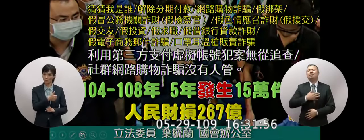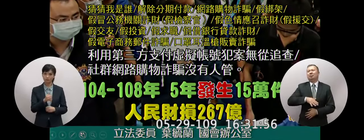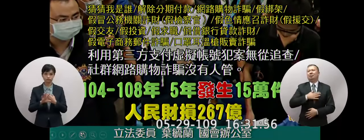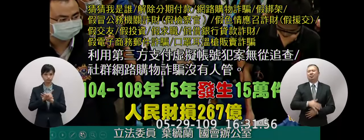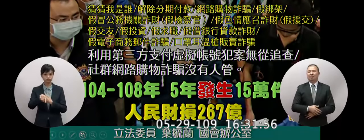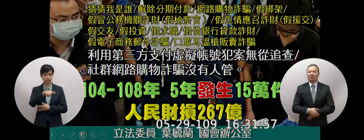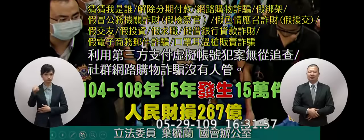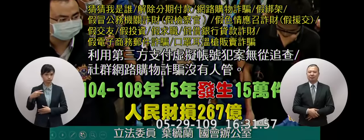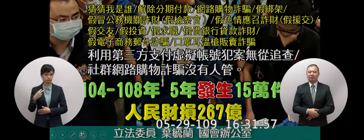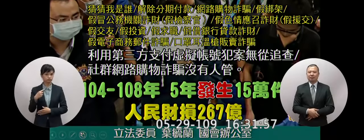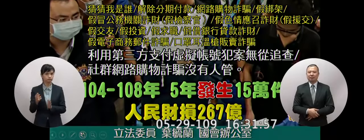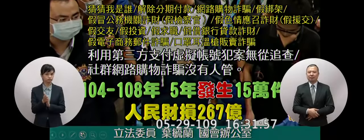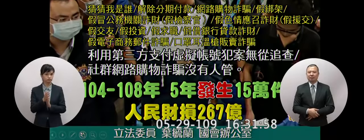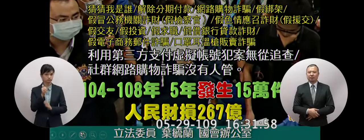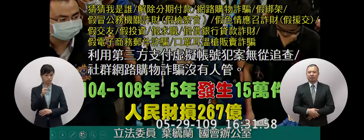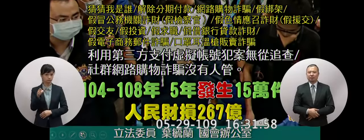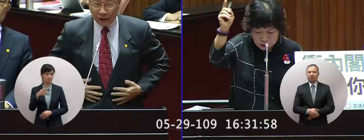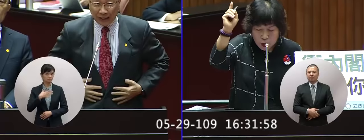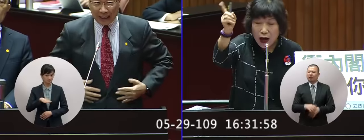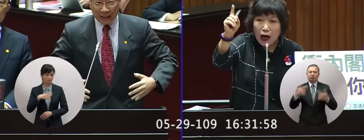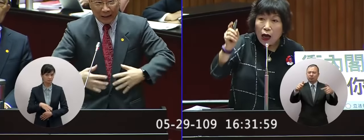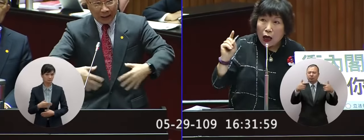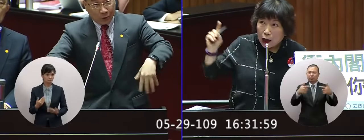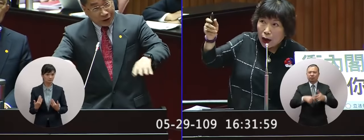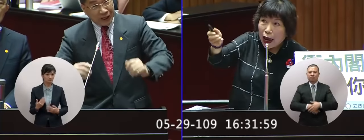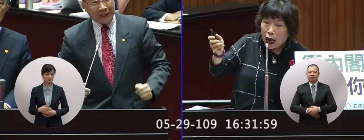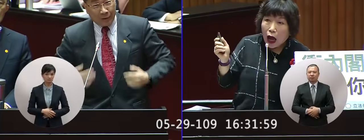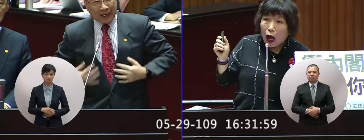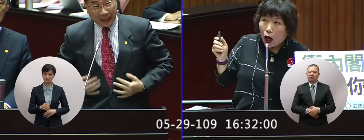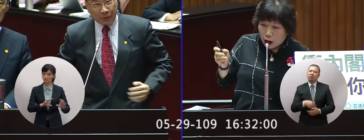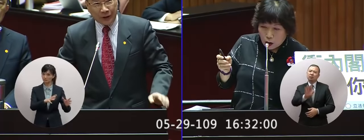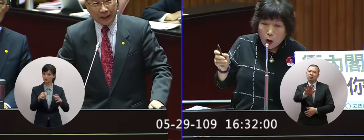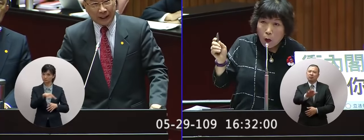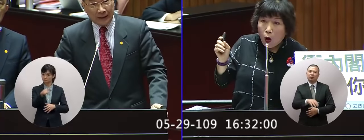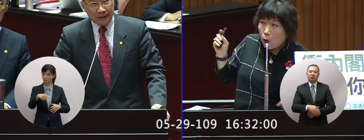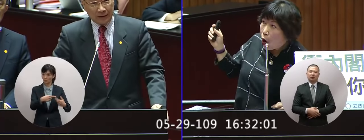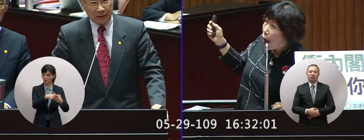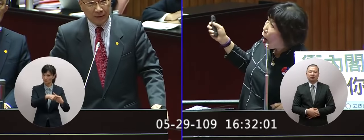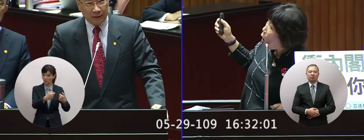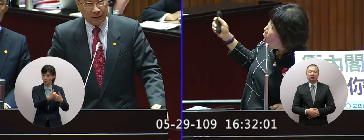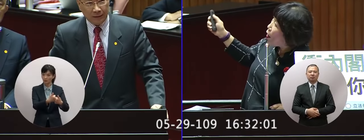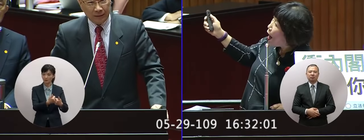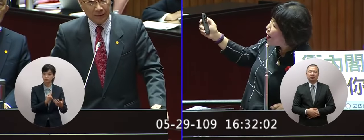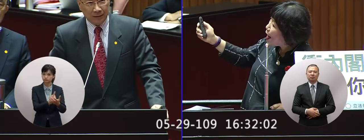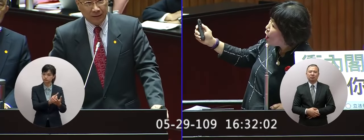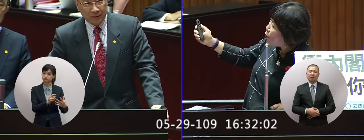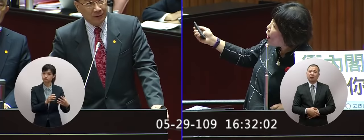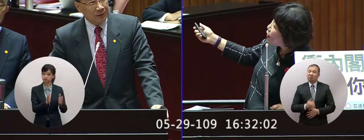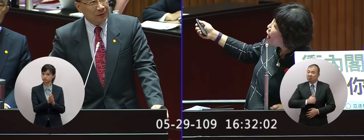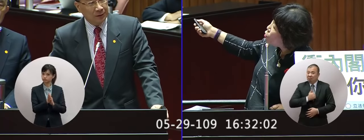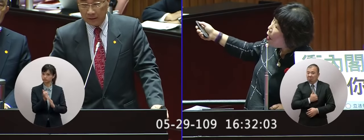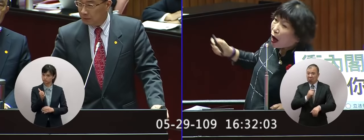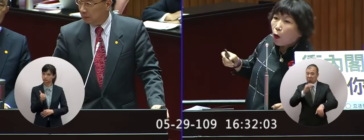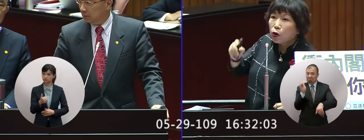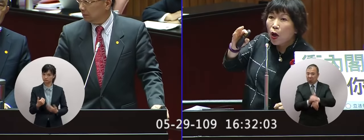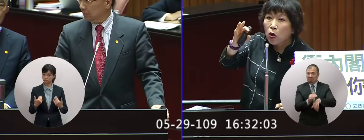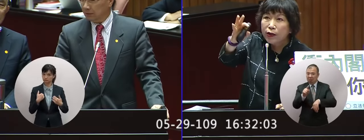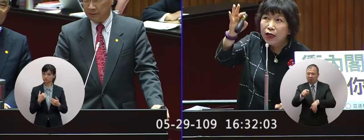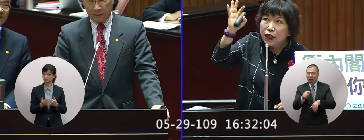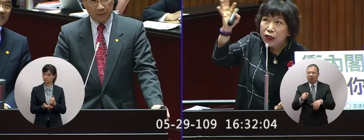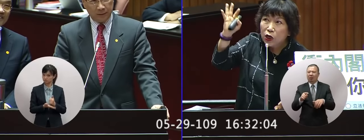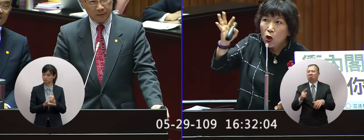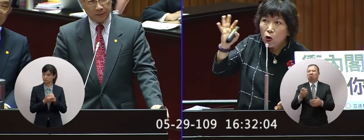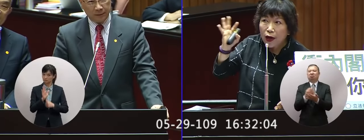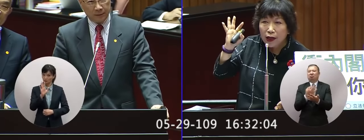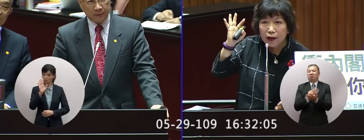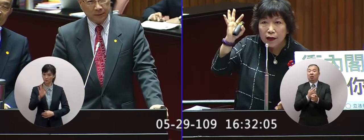肯定嘞。我知呀，但是吼， 你嘛了解，会甲咱肯定嘞。国际研讨会甲咱肯定嘞。 无够好噶呢，因为是安怎？我拄好